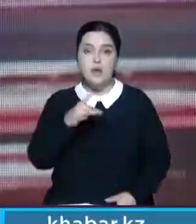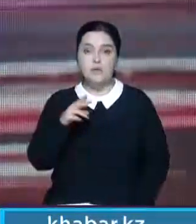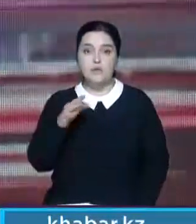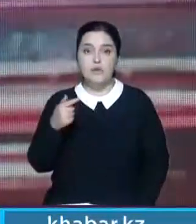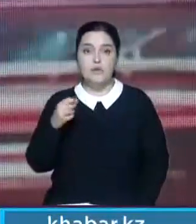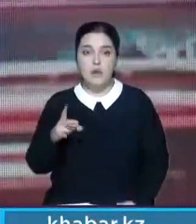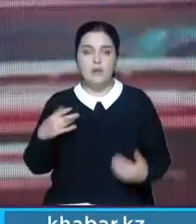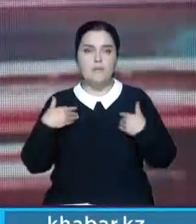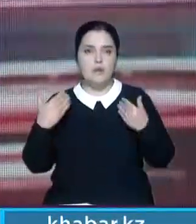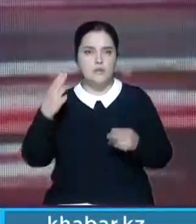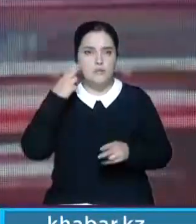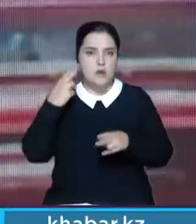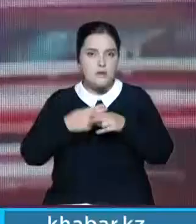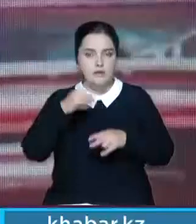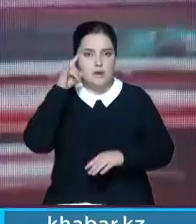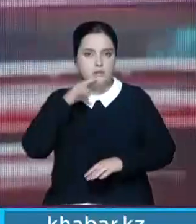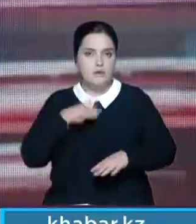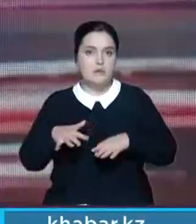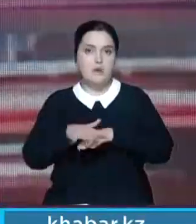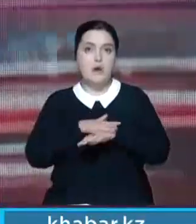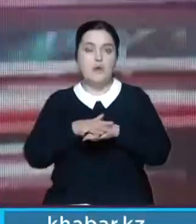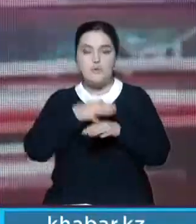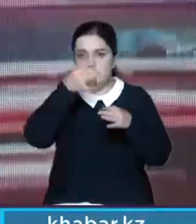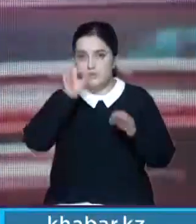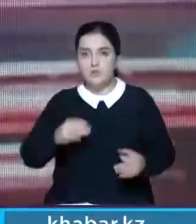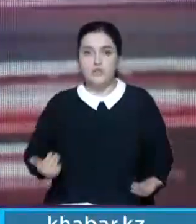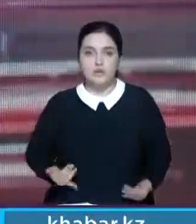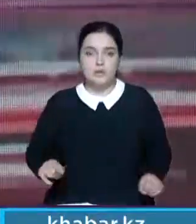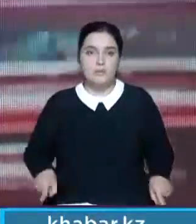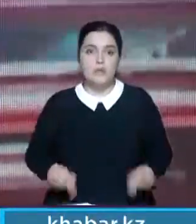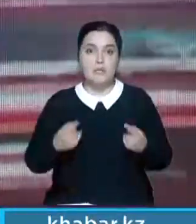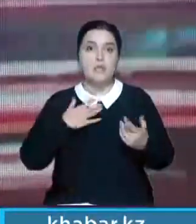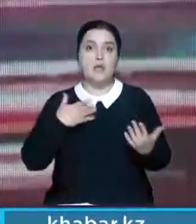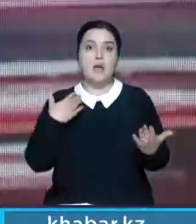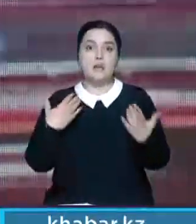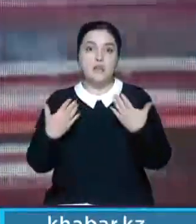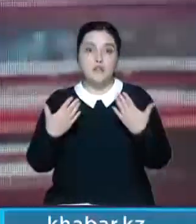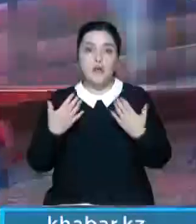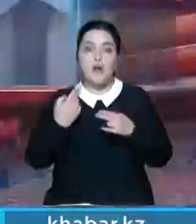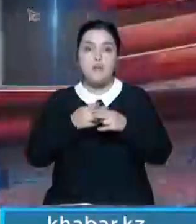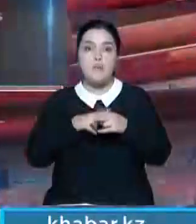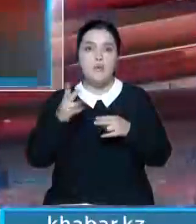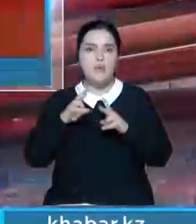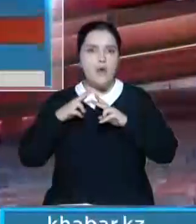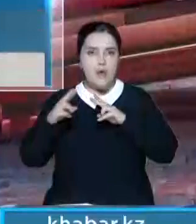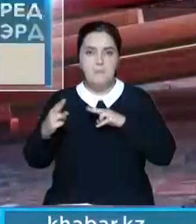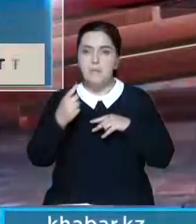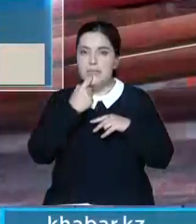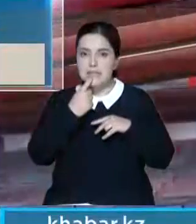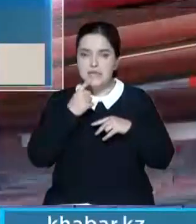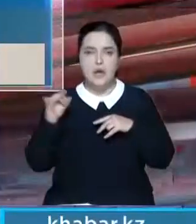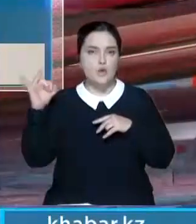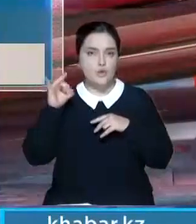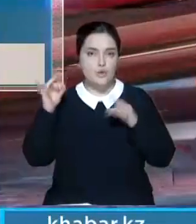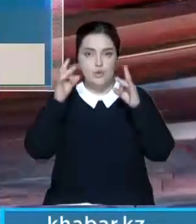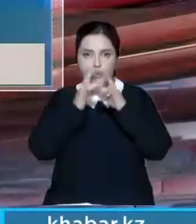Тайип Эрдоган пожелал братскому казахстанскому народу благополучия и процветания. Наши отношения, основанные на общности языка, истории и